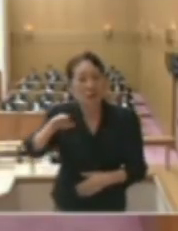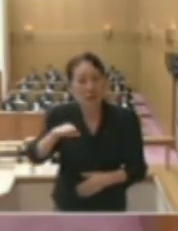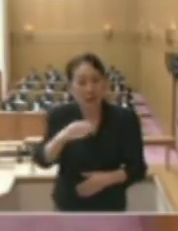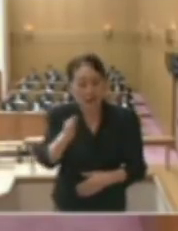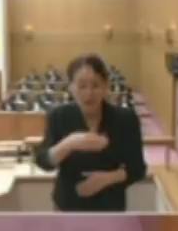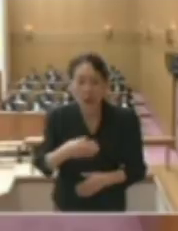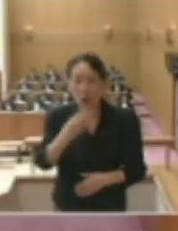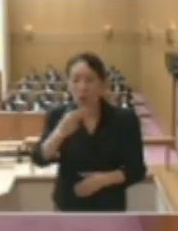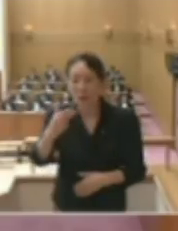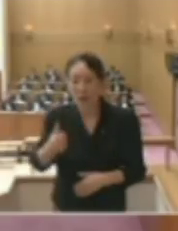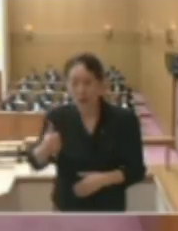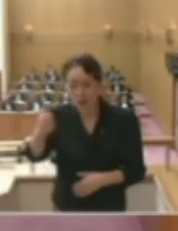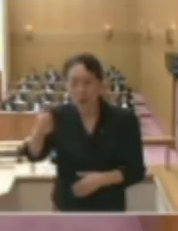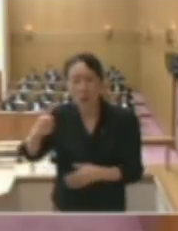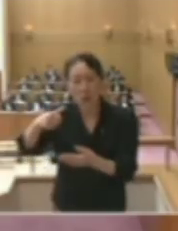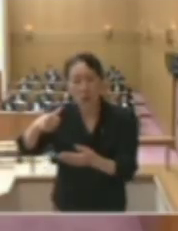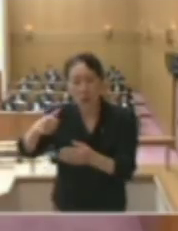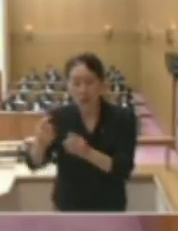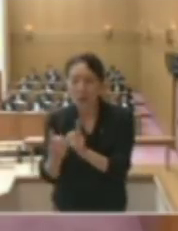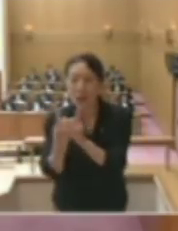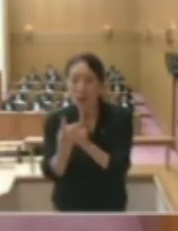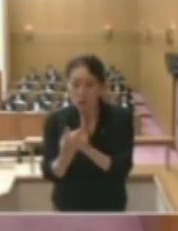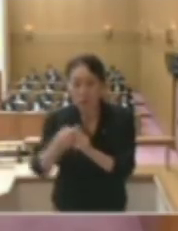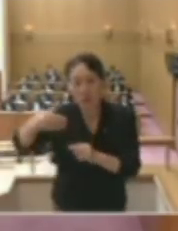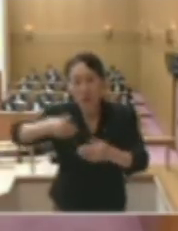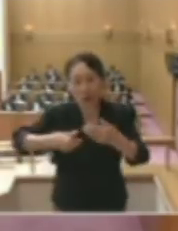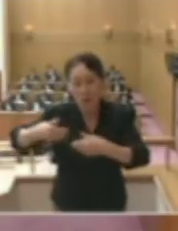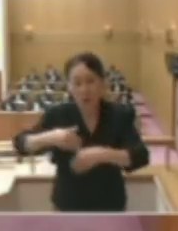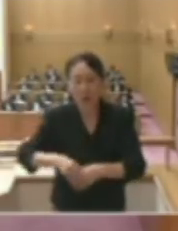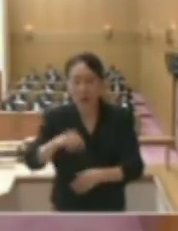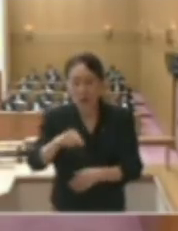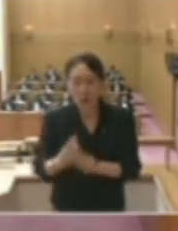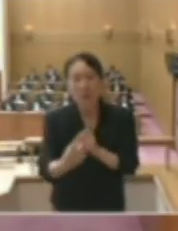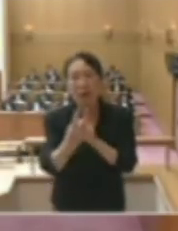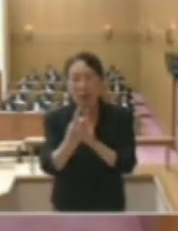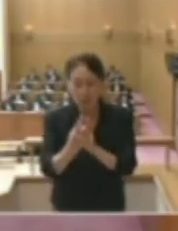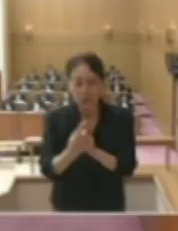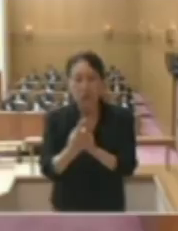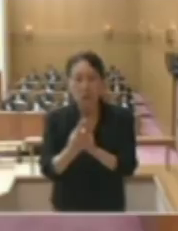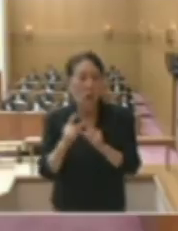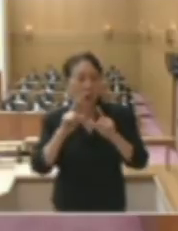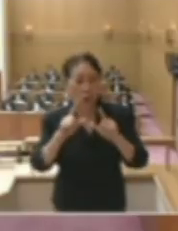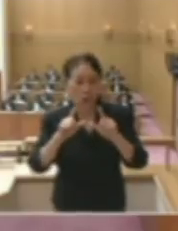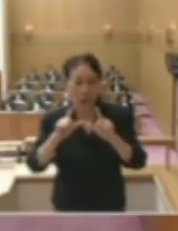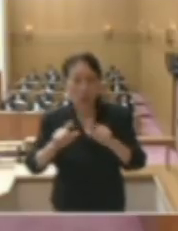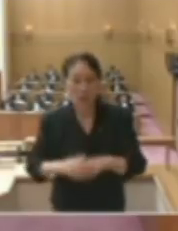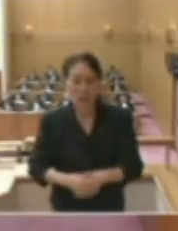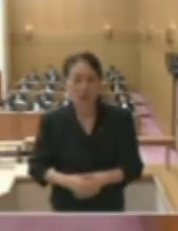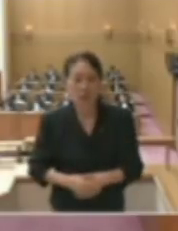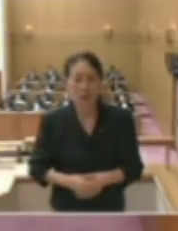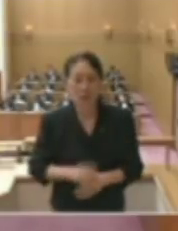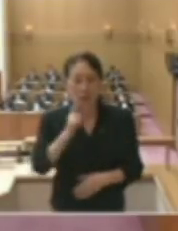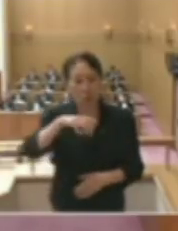として、福山市長に対するご質問をいただき、それに対してお答えをすると、こういう場